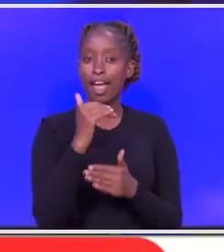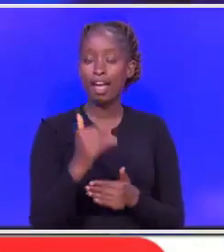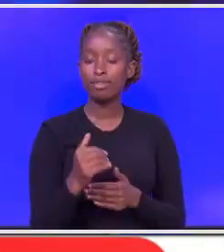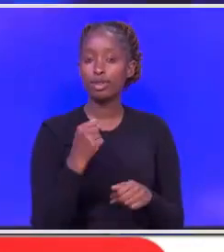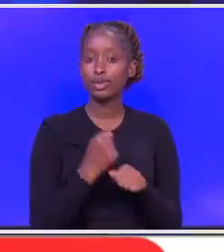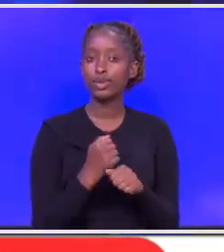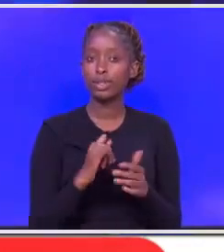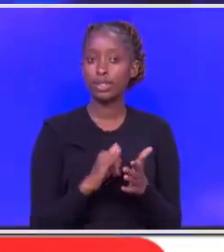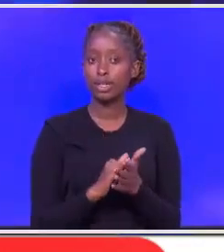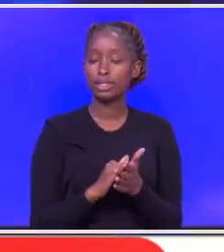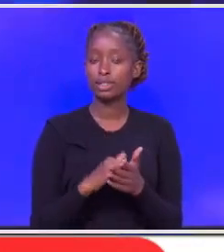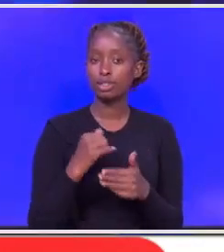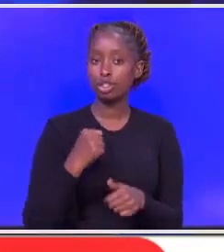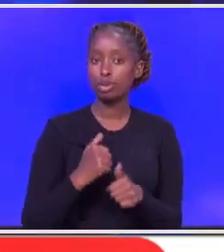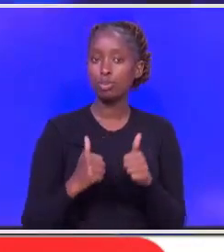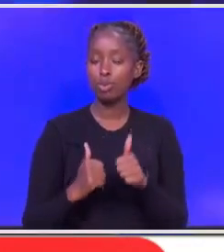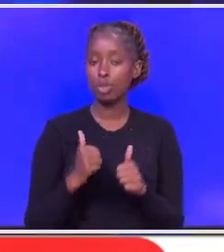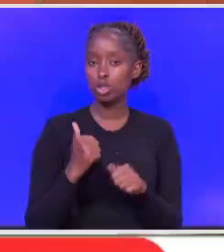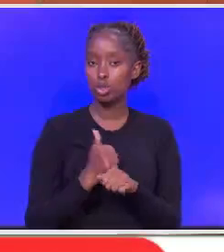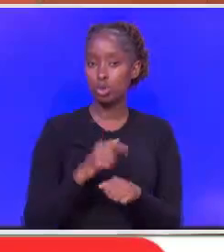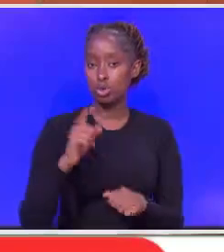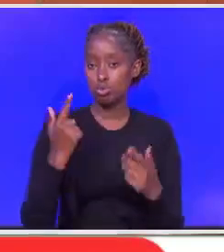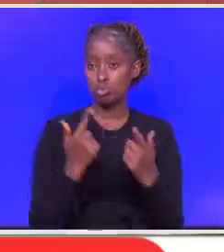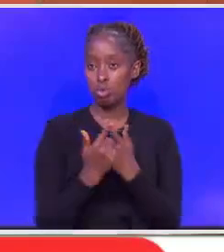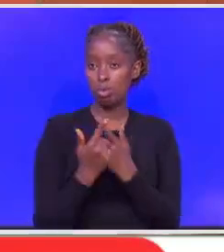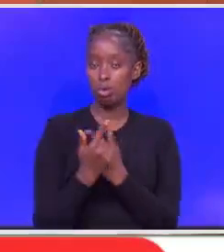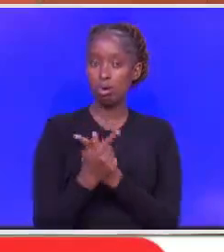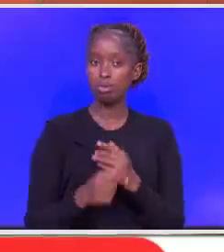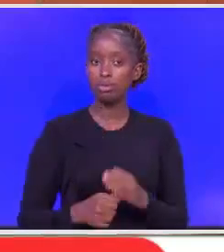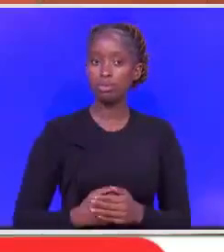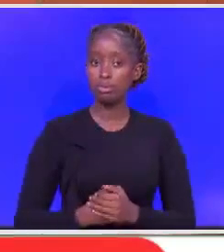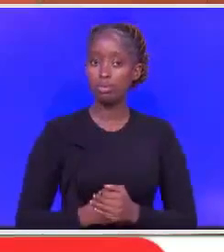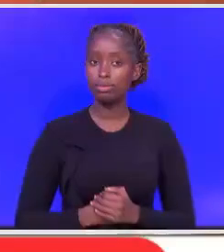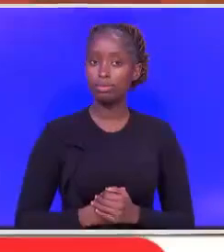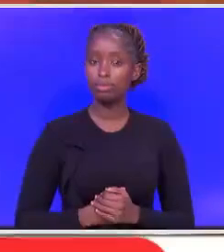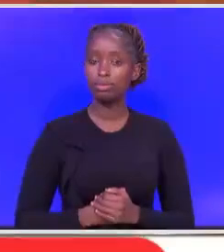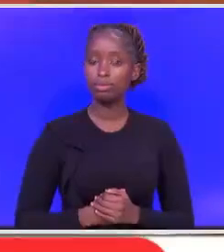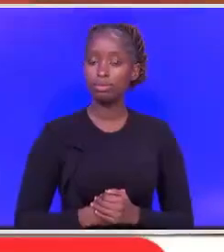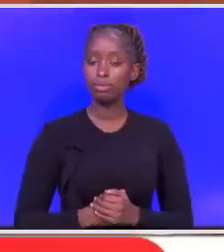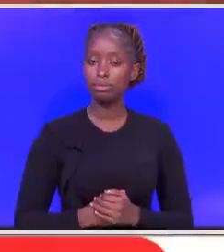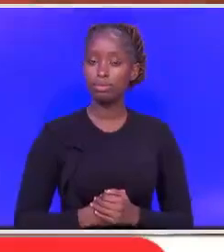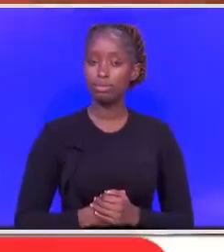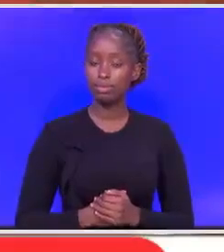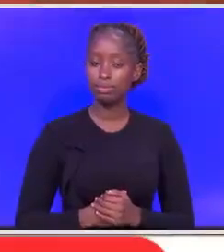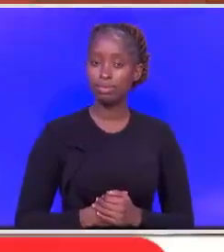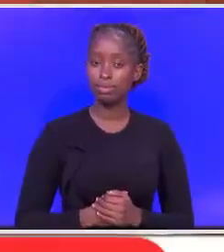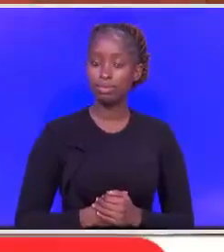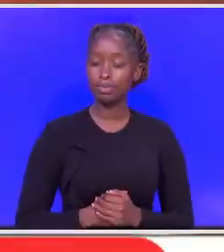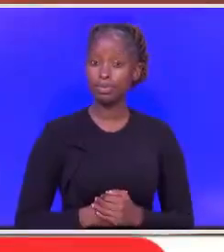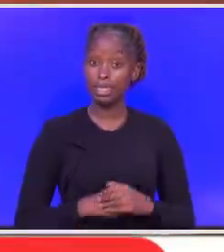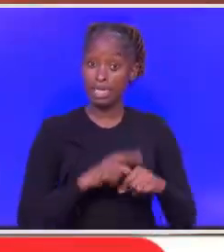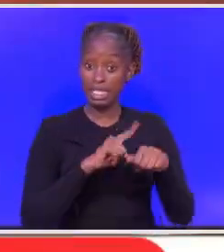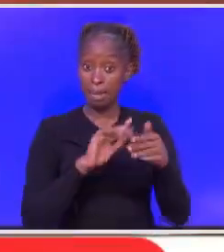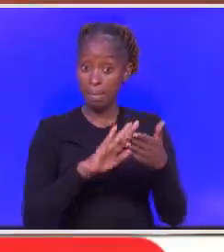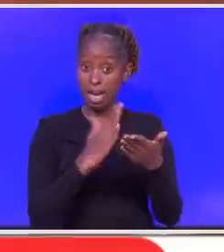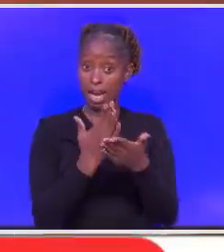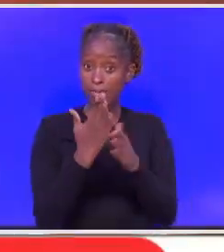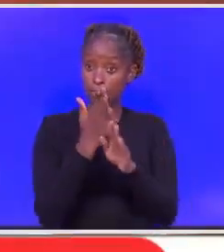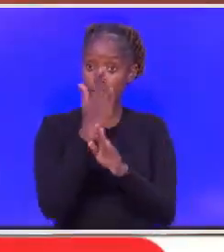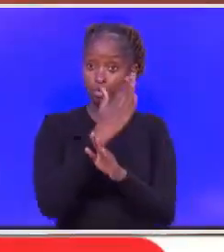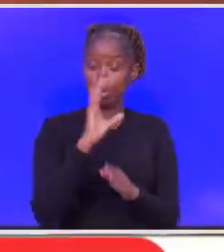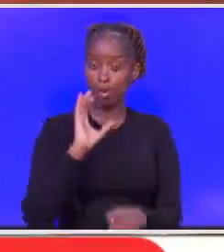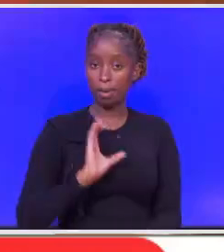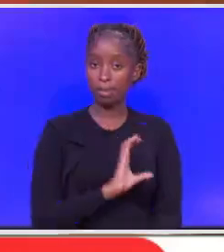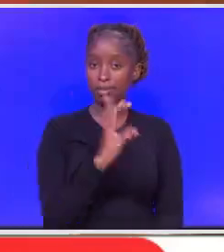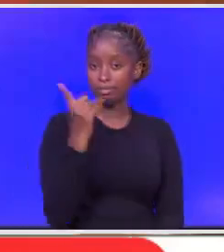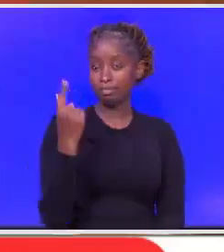kutekeleza kandarasi mbalimbali. Have you ever seen this list? Akifika mbele ya kamati ya fedha ya bunge la seneti